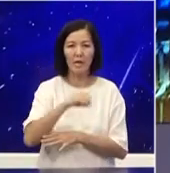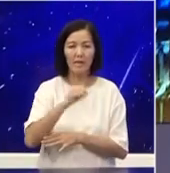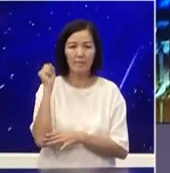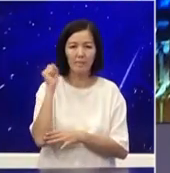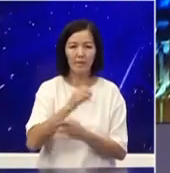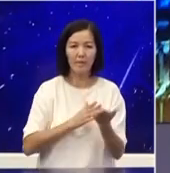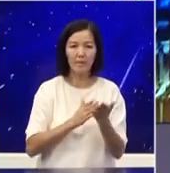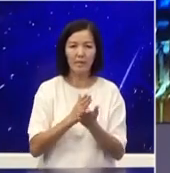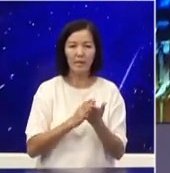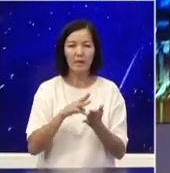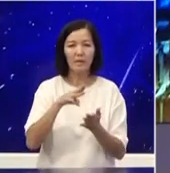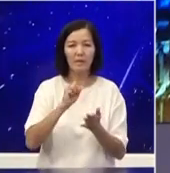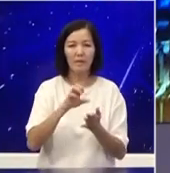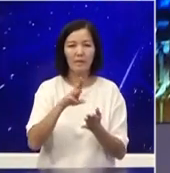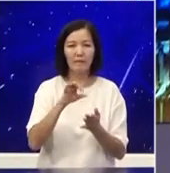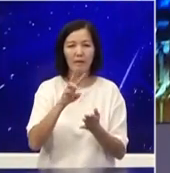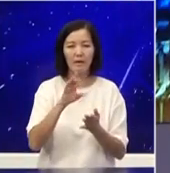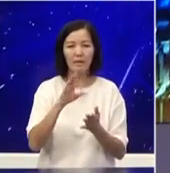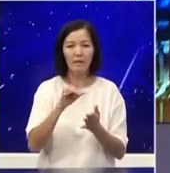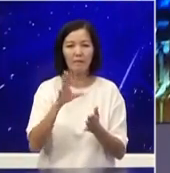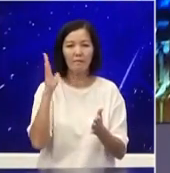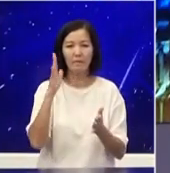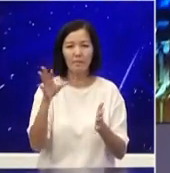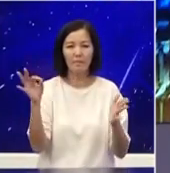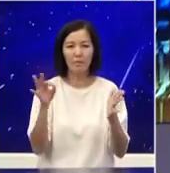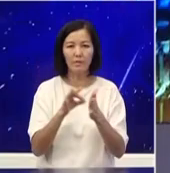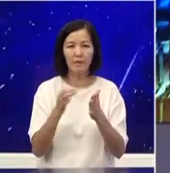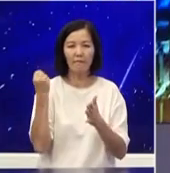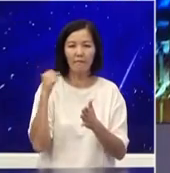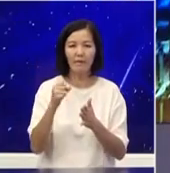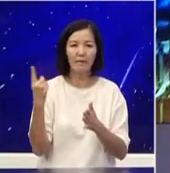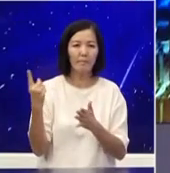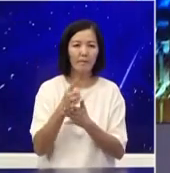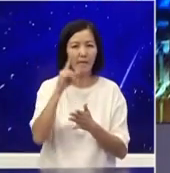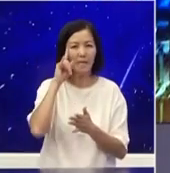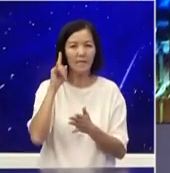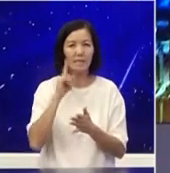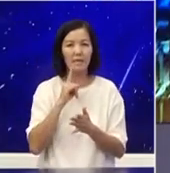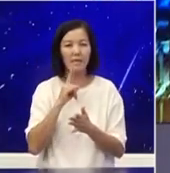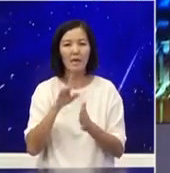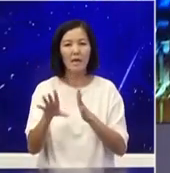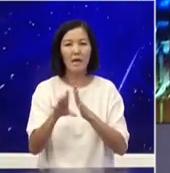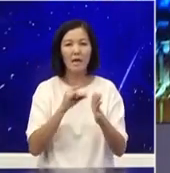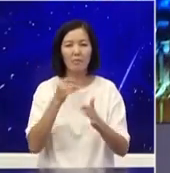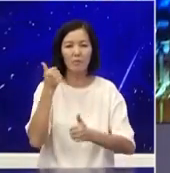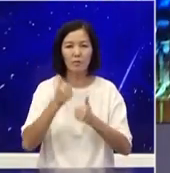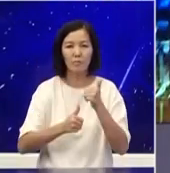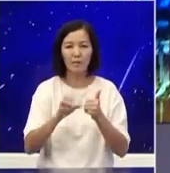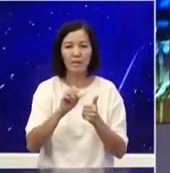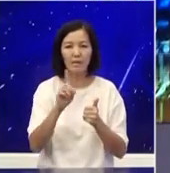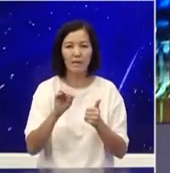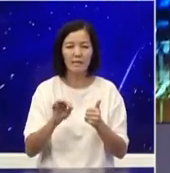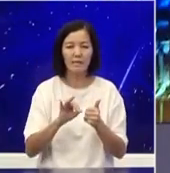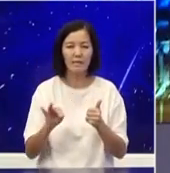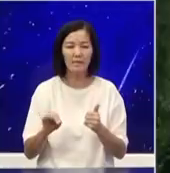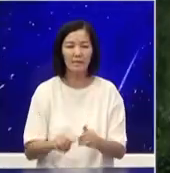ветеранов Абдуалит Астанов. Спортсмен поставил перед собой цель – выиграть первенство Казахстана и пройти отбор на чемпионат Азии.